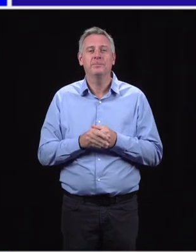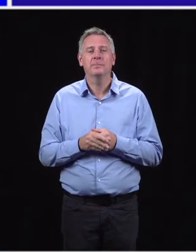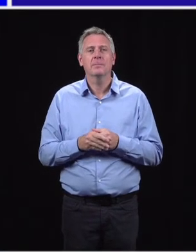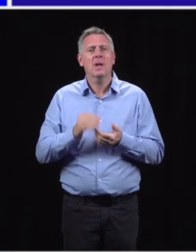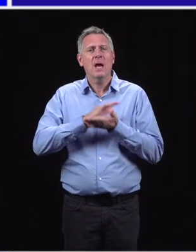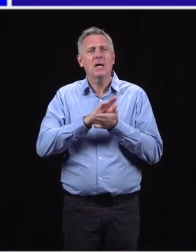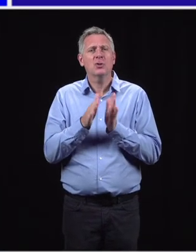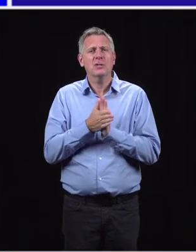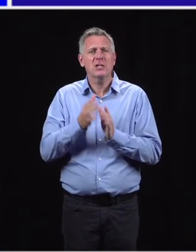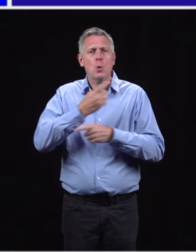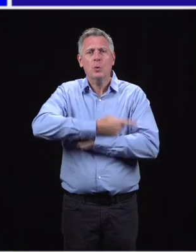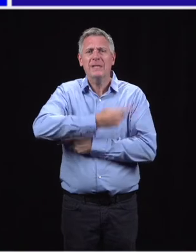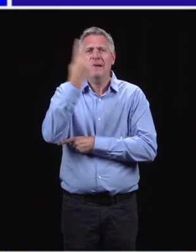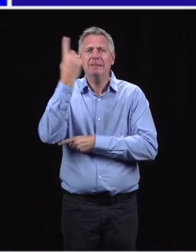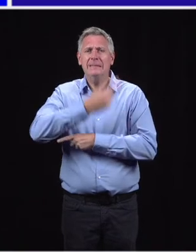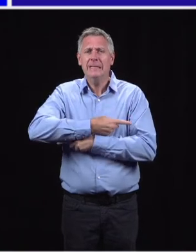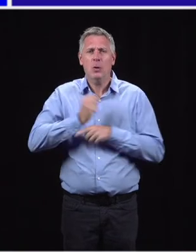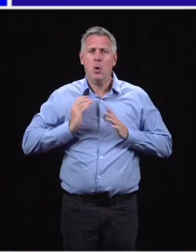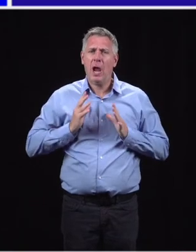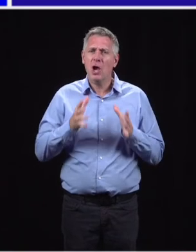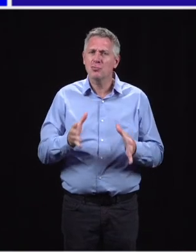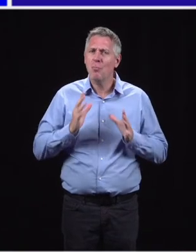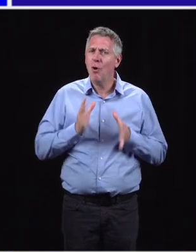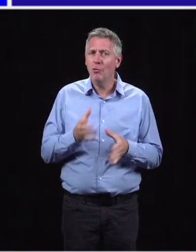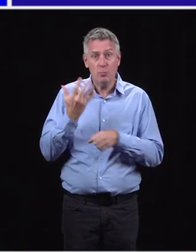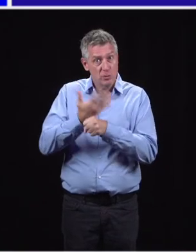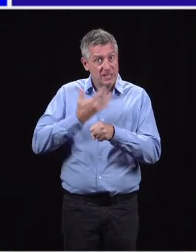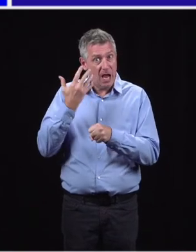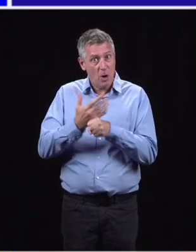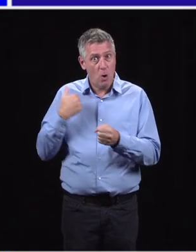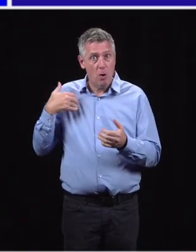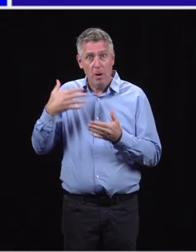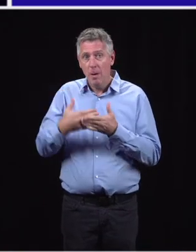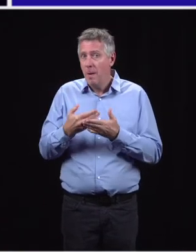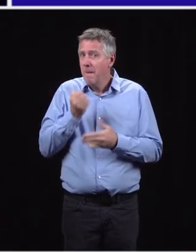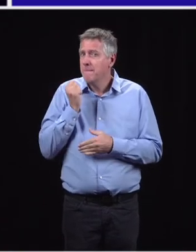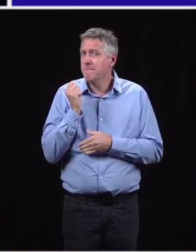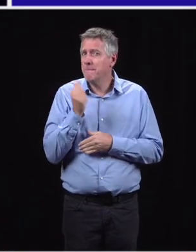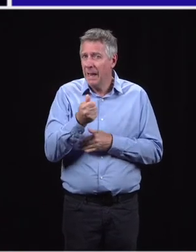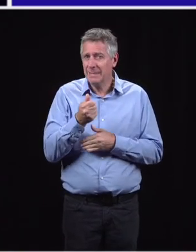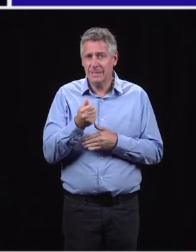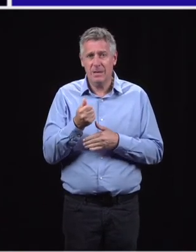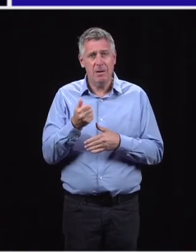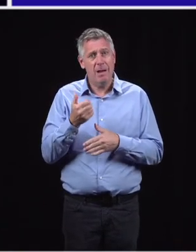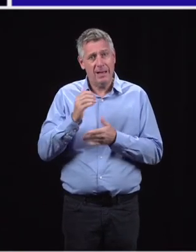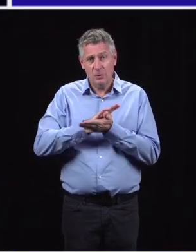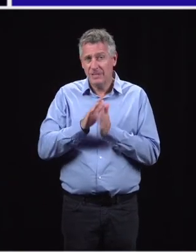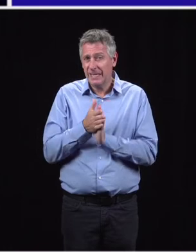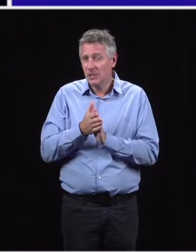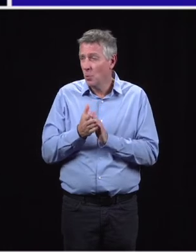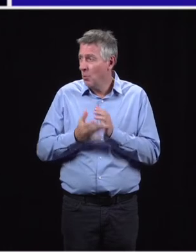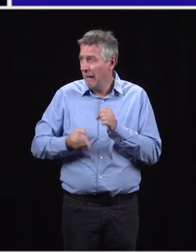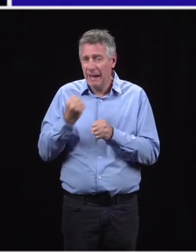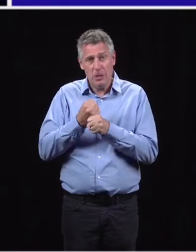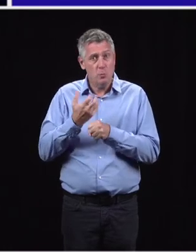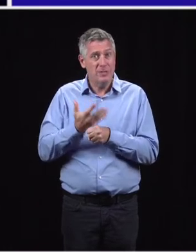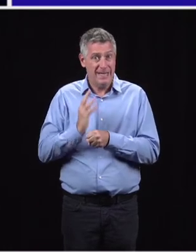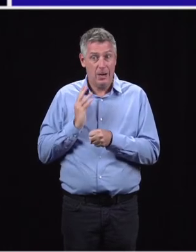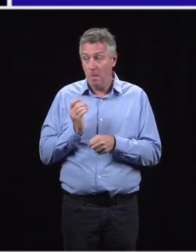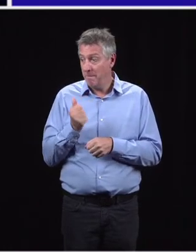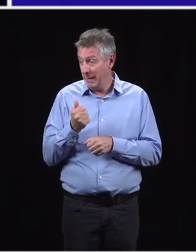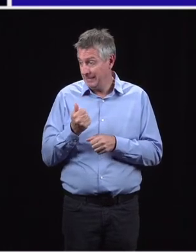diversité s'engage depuis bientôt cinq ans elle fêtera bientôt ses 5 ans cette association pour défendre